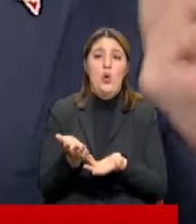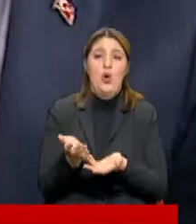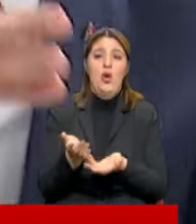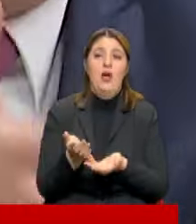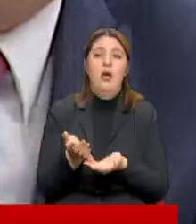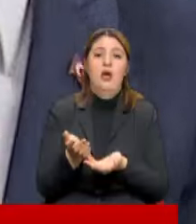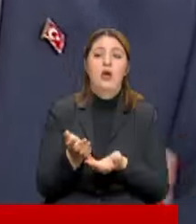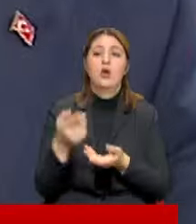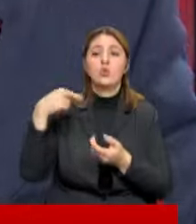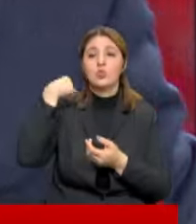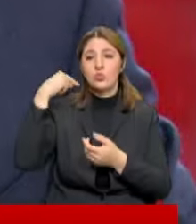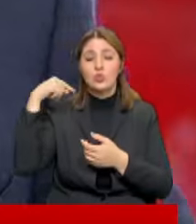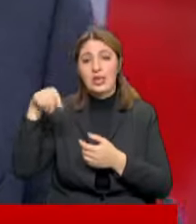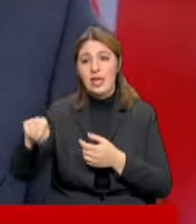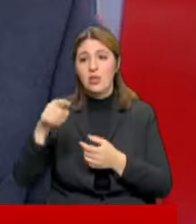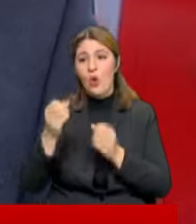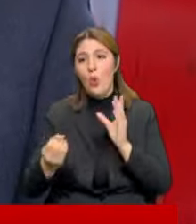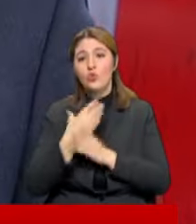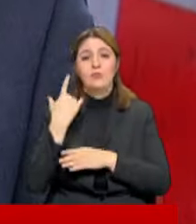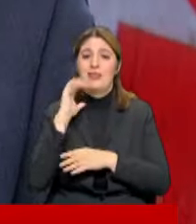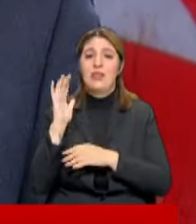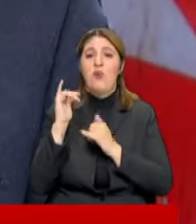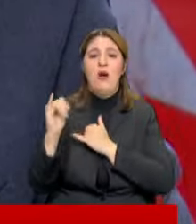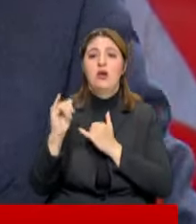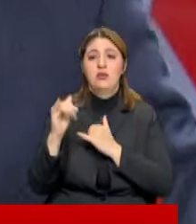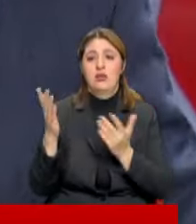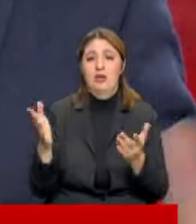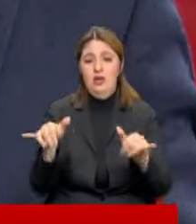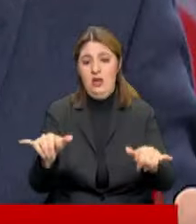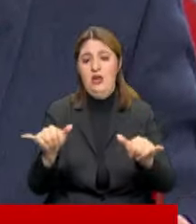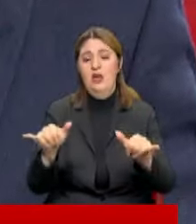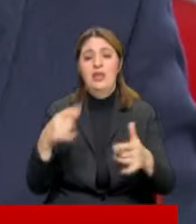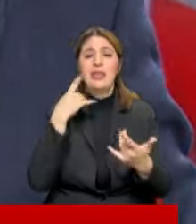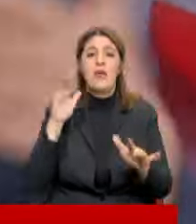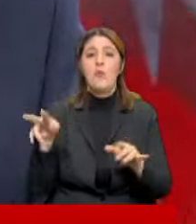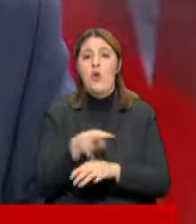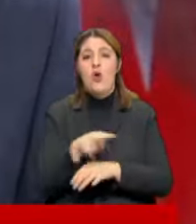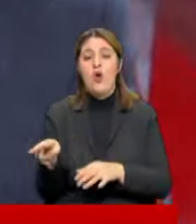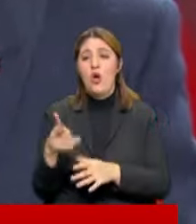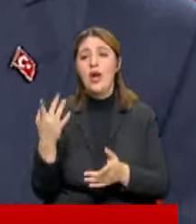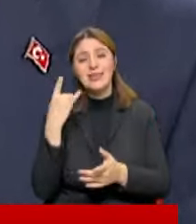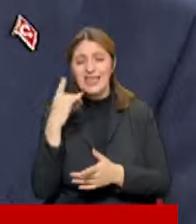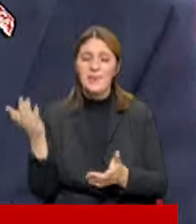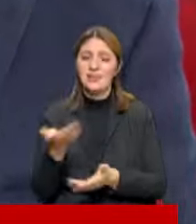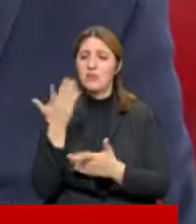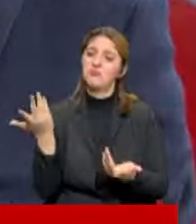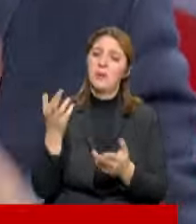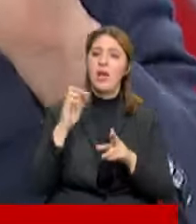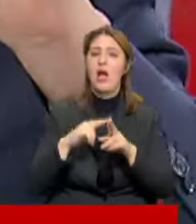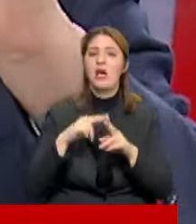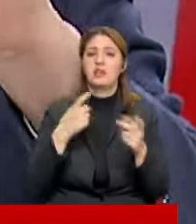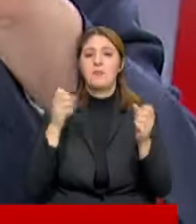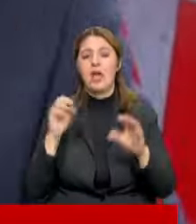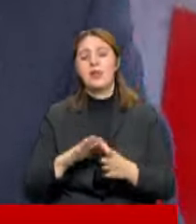dinlemiyor Suriye'deki oluşum da dinlemiyor PYD PKK onlar dinlemiyorlar dinleseler diyelim ve PKK terör